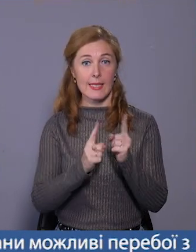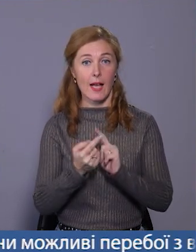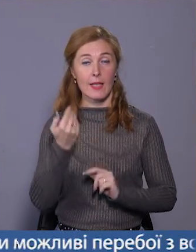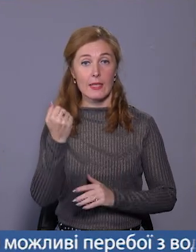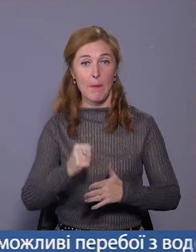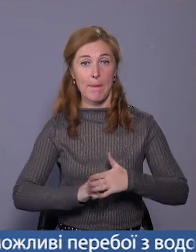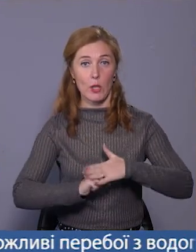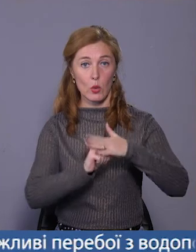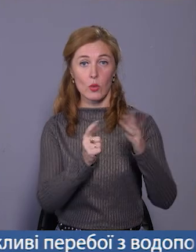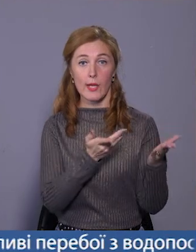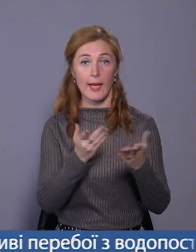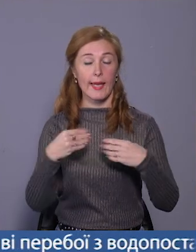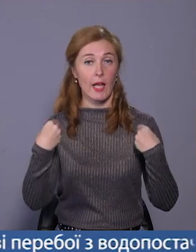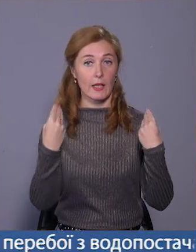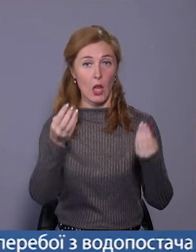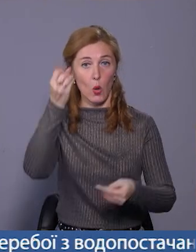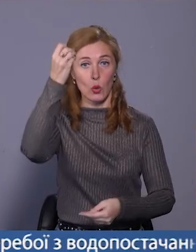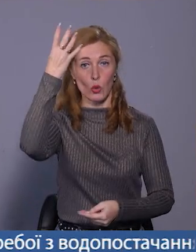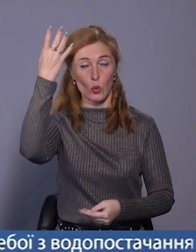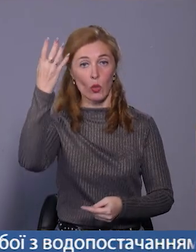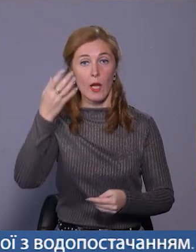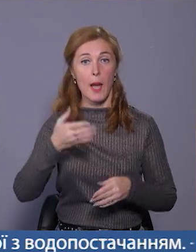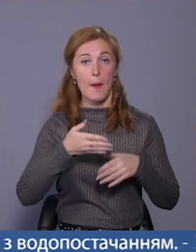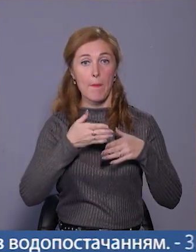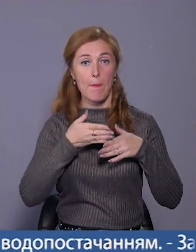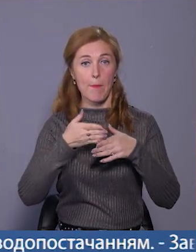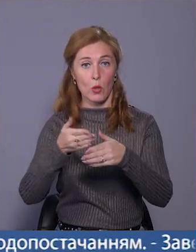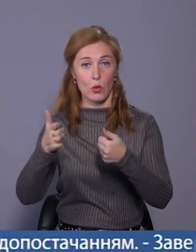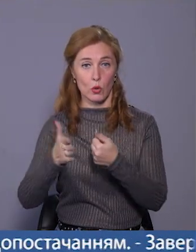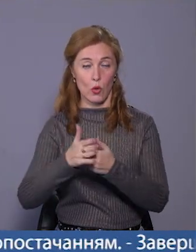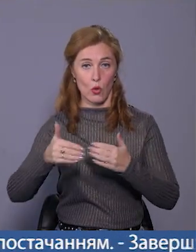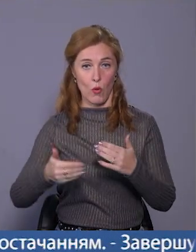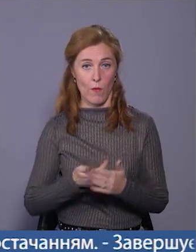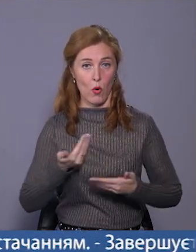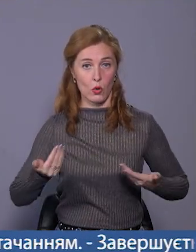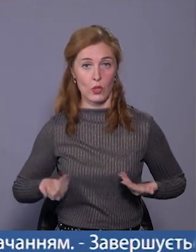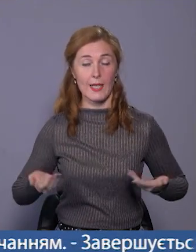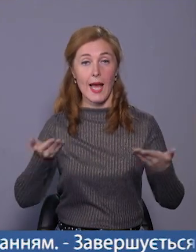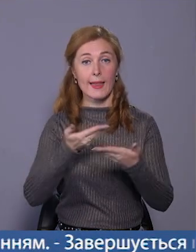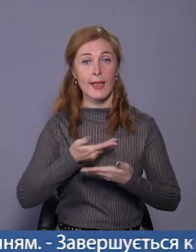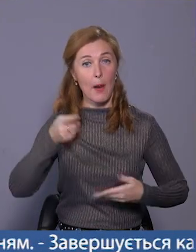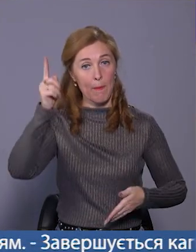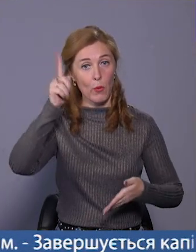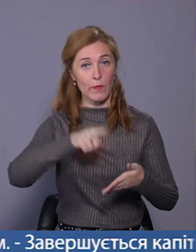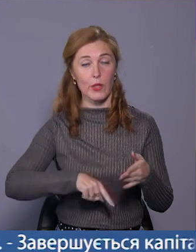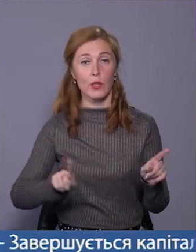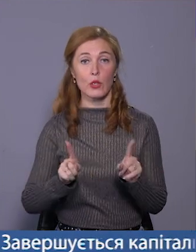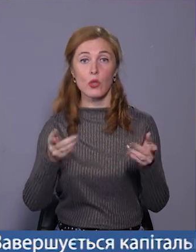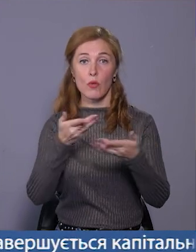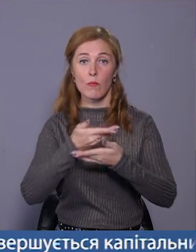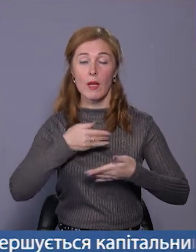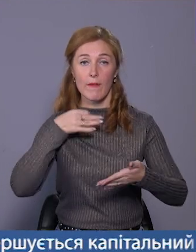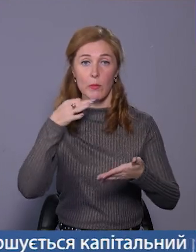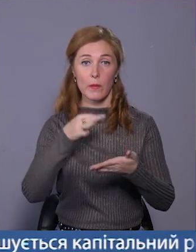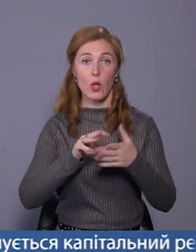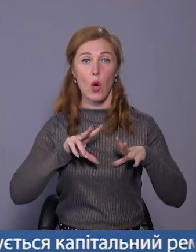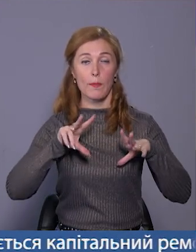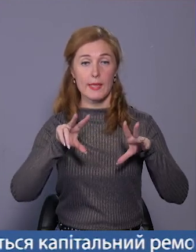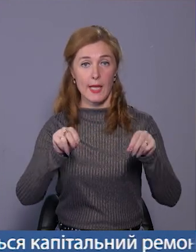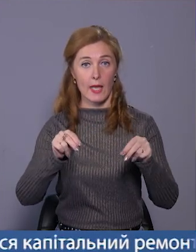підґрунтям, яке дало культурній інституції поштовх до нового життя. Нам повірили, що ми відповідаємо